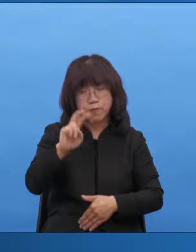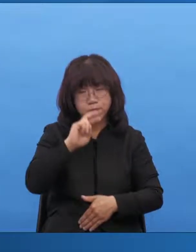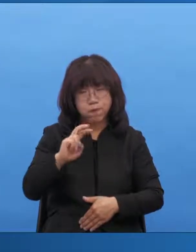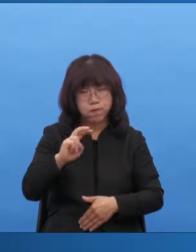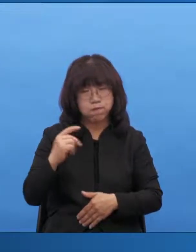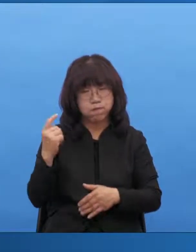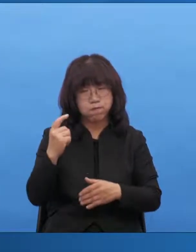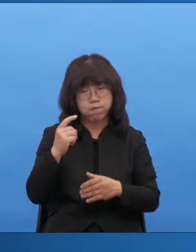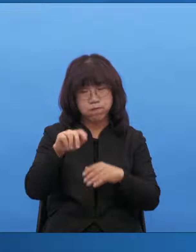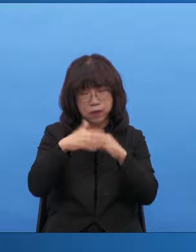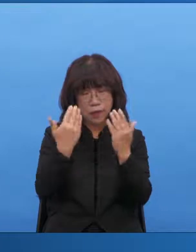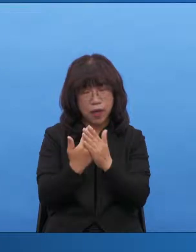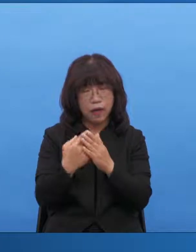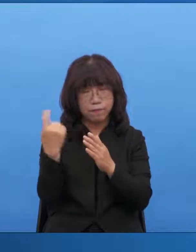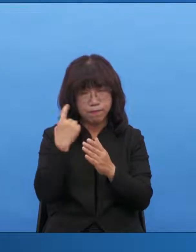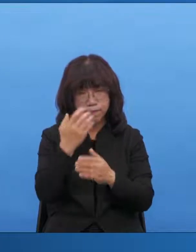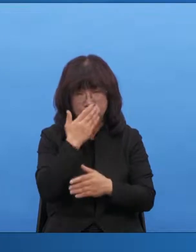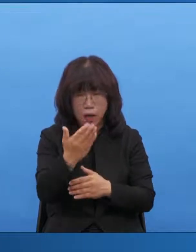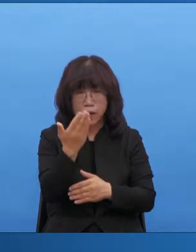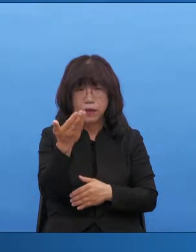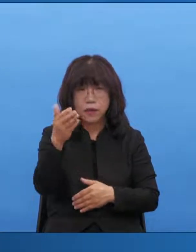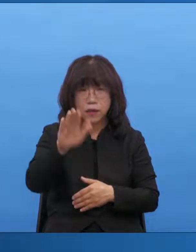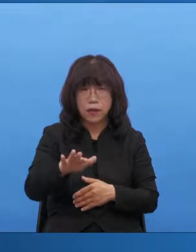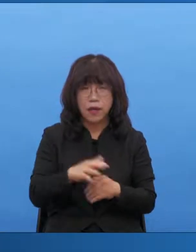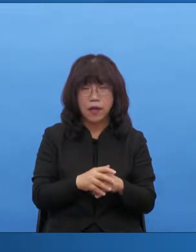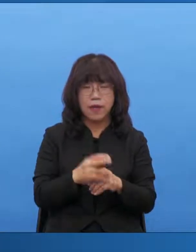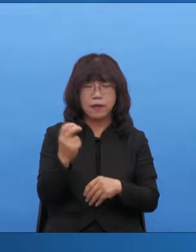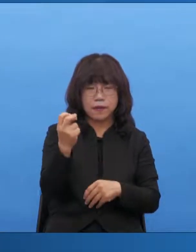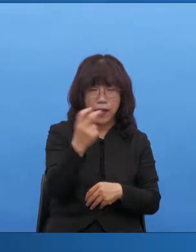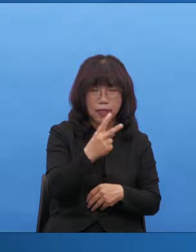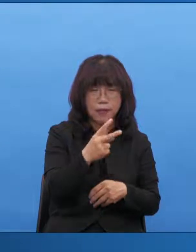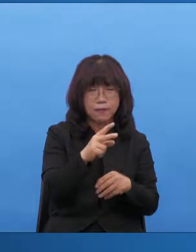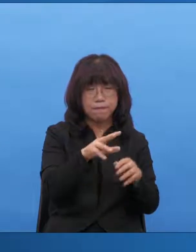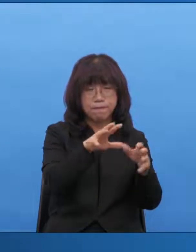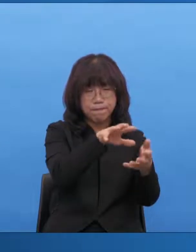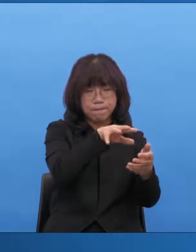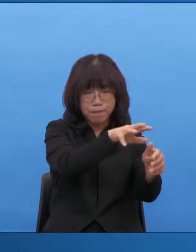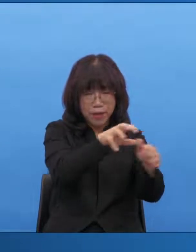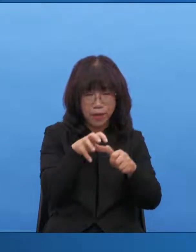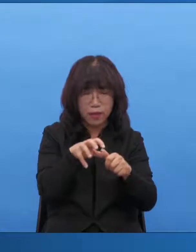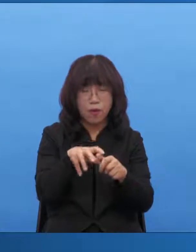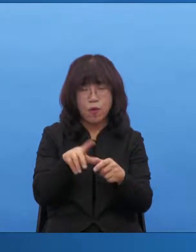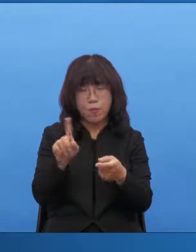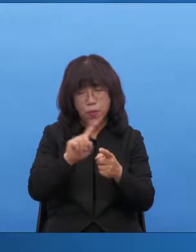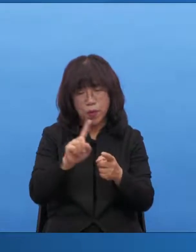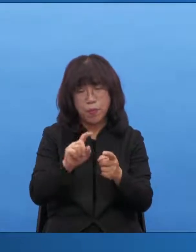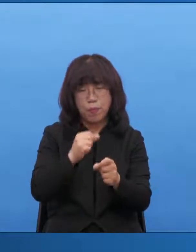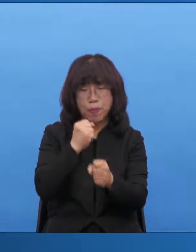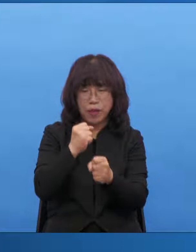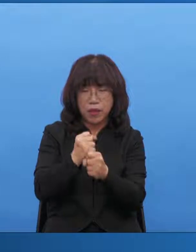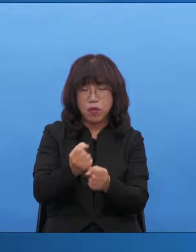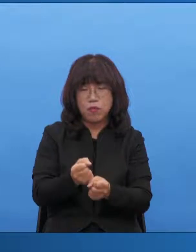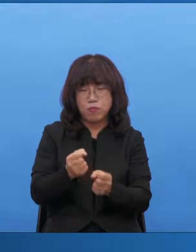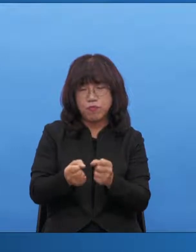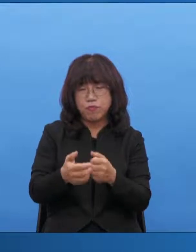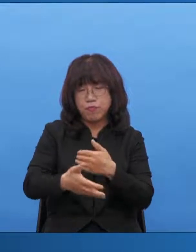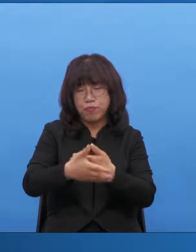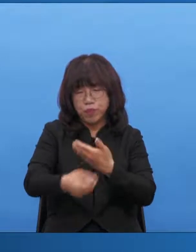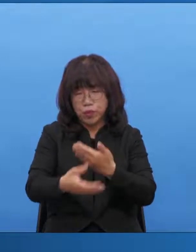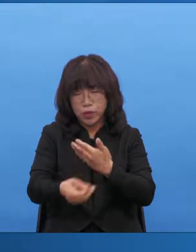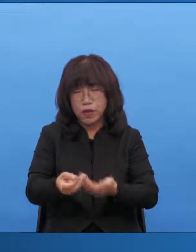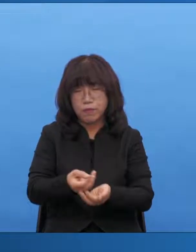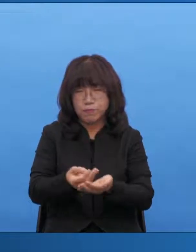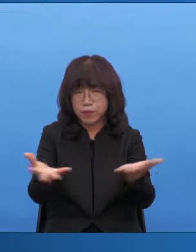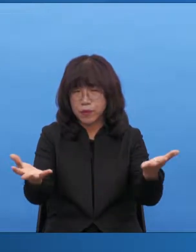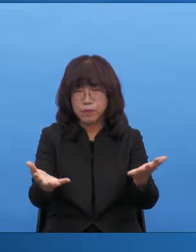콘텐츠로 수정이나 편곡 등 2차 저작물을 만들거나 무단으로 복사, 배포하는 것은 금지되어 있습니다.